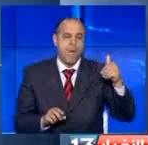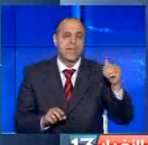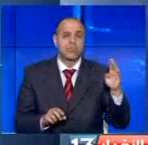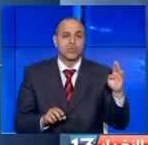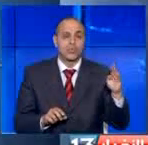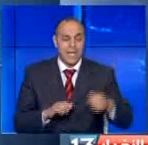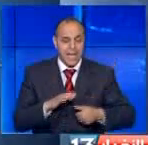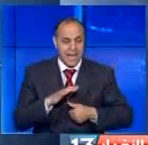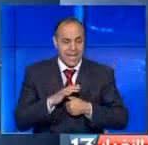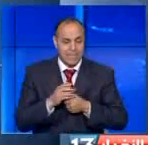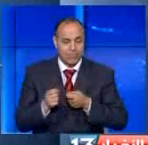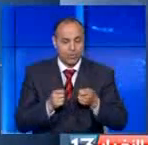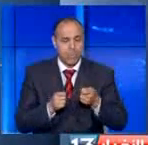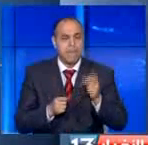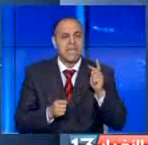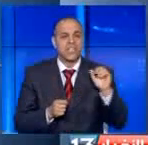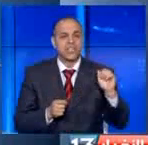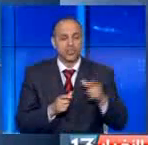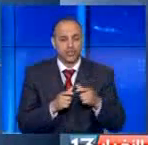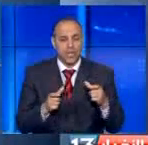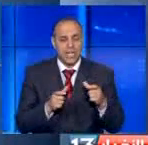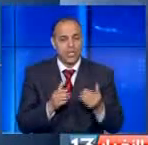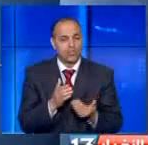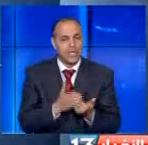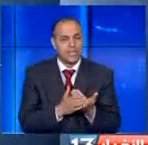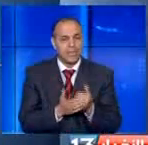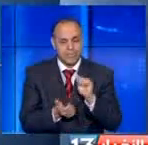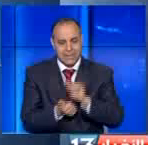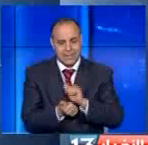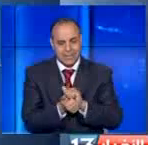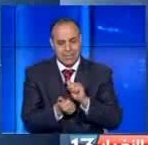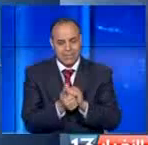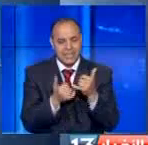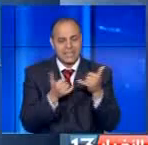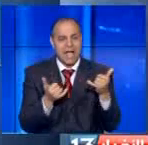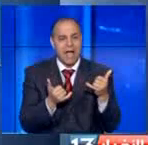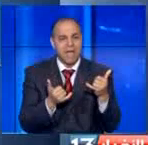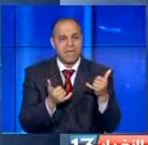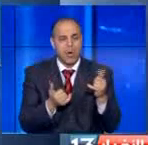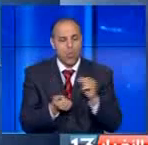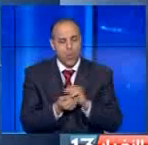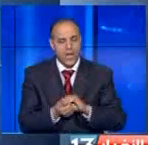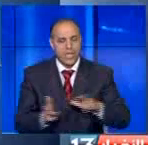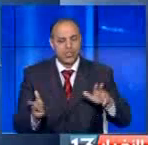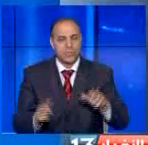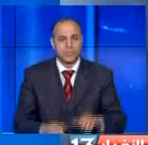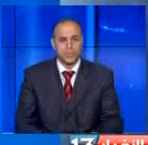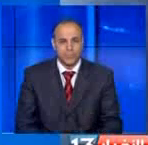بوسعيد رئيسا مديرا عاما للشركة الجديدة للطباعة والصحافة والنشر.